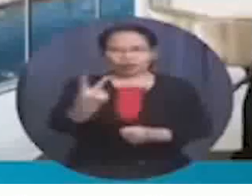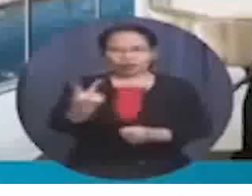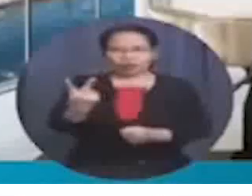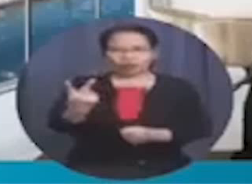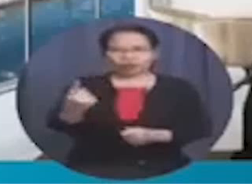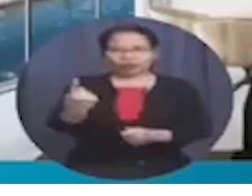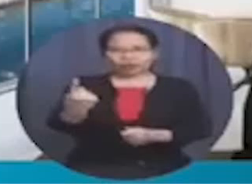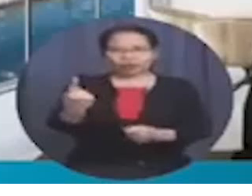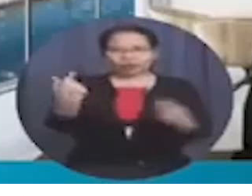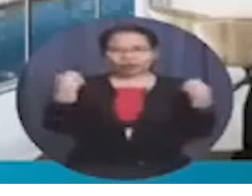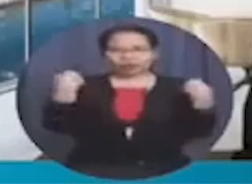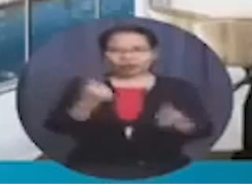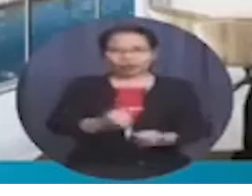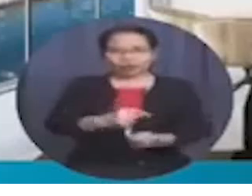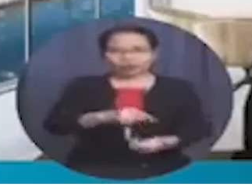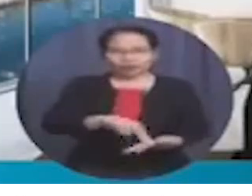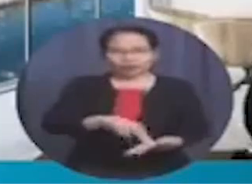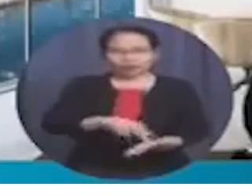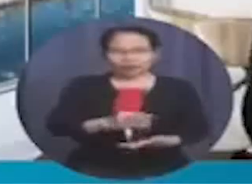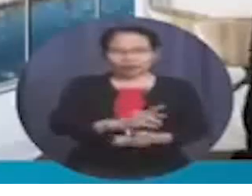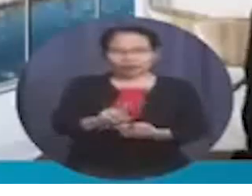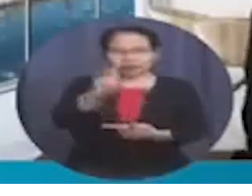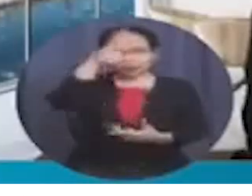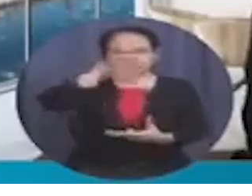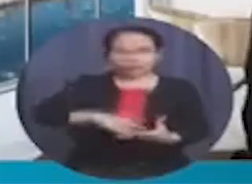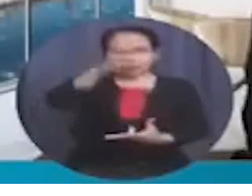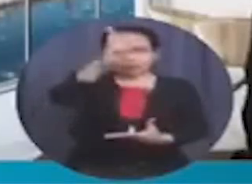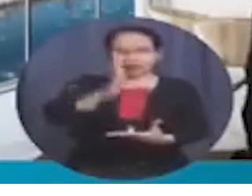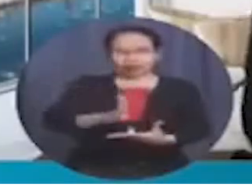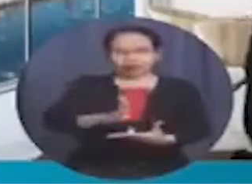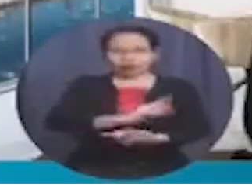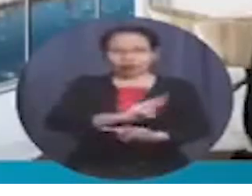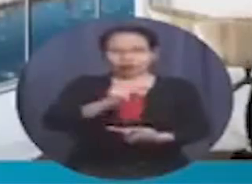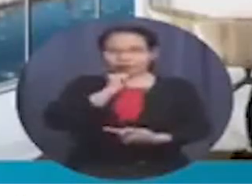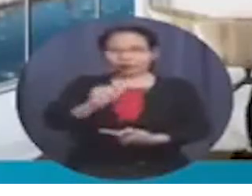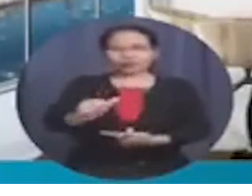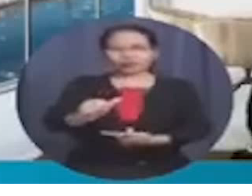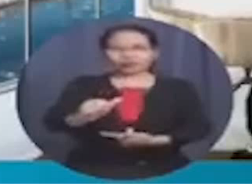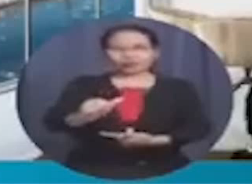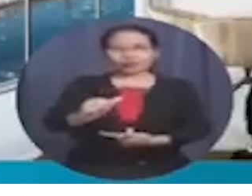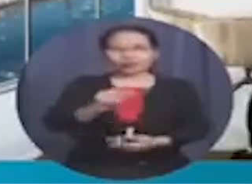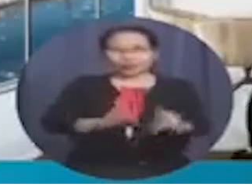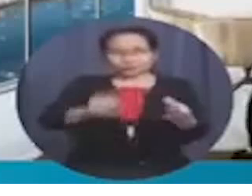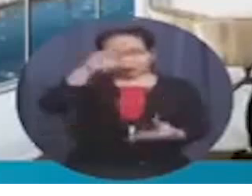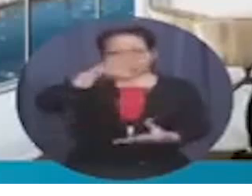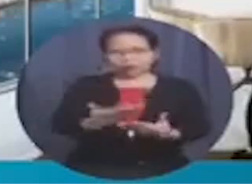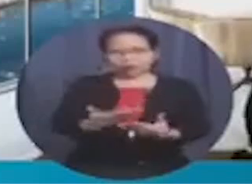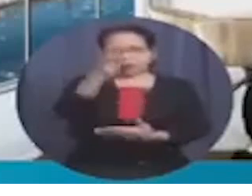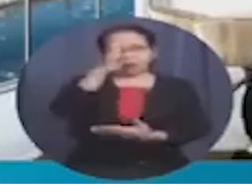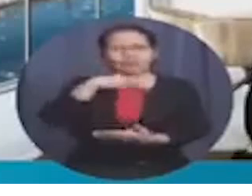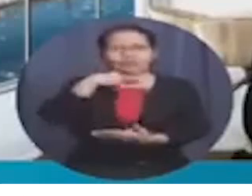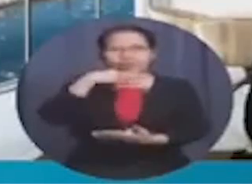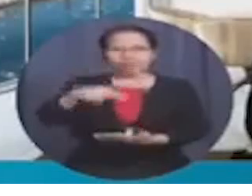yan eh. It's either naniniwala ka sa Diyos o hindi. Pag naniniwala ka sa